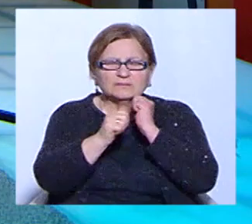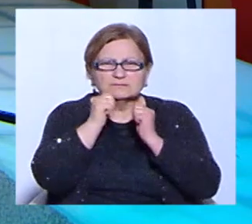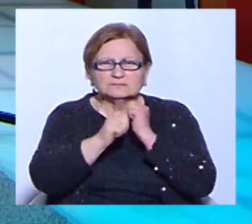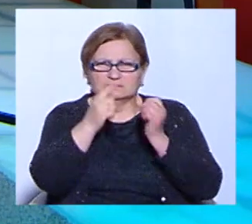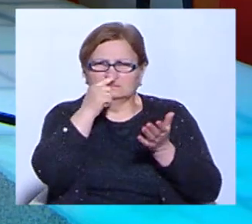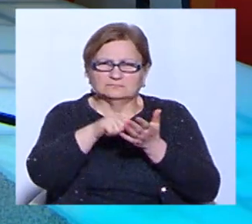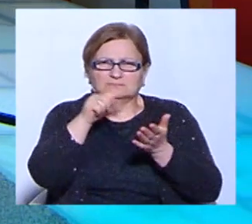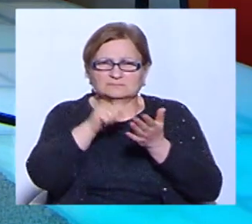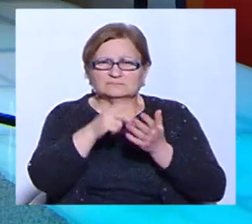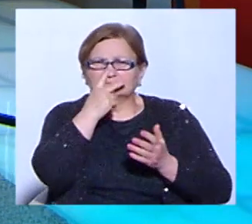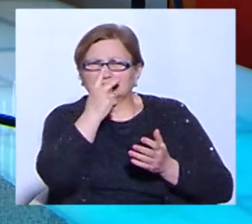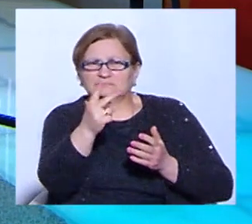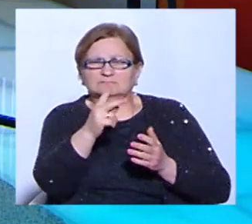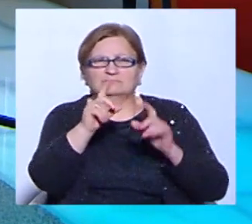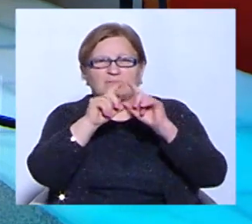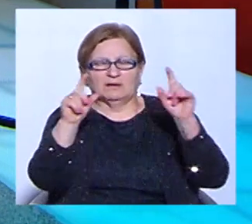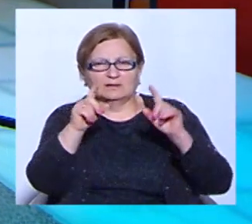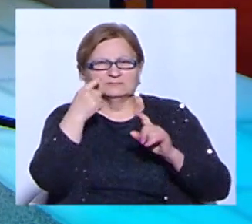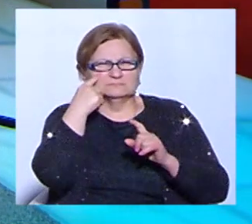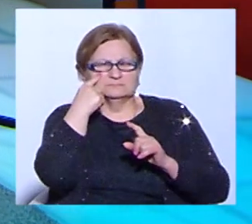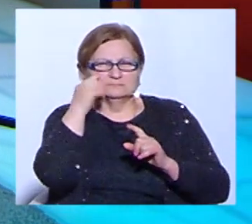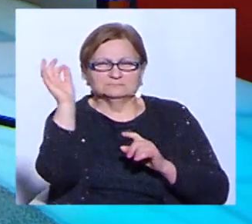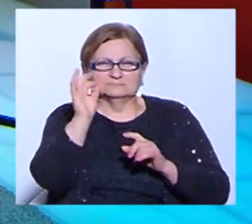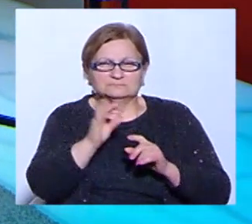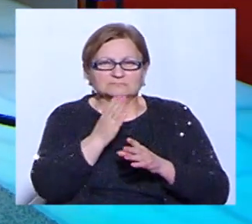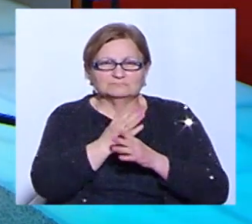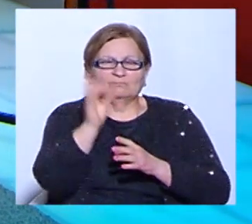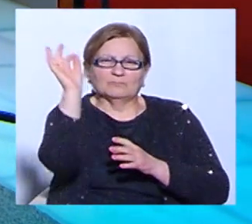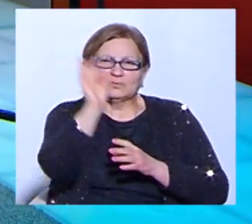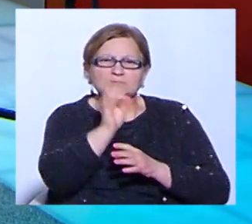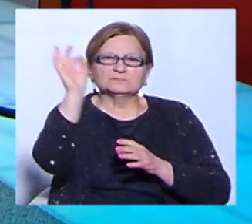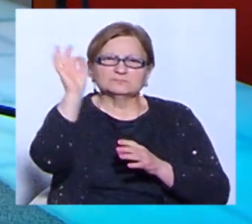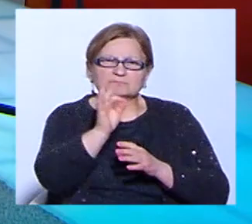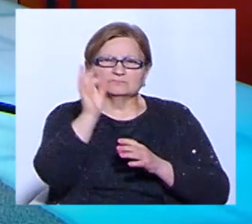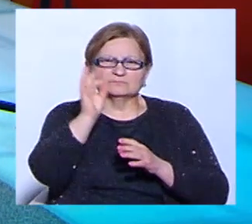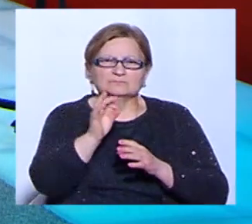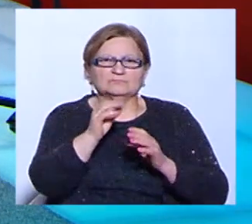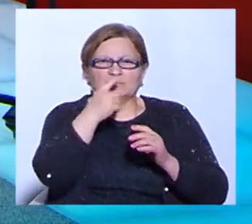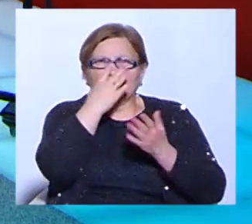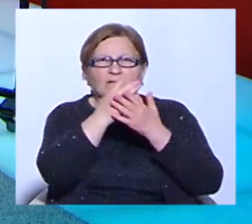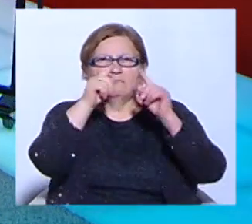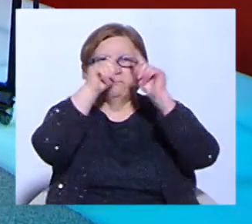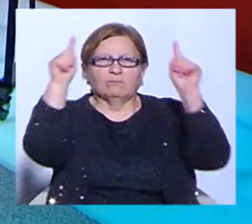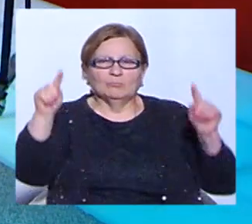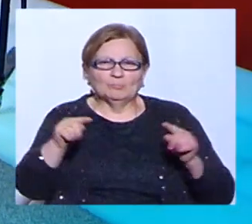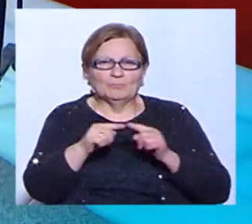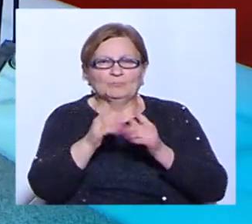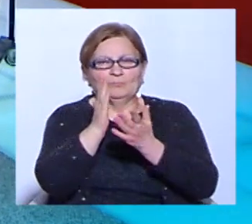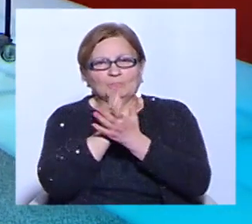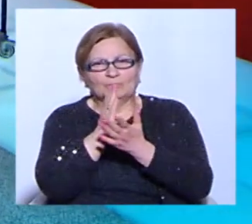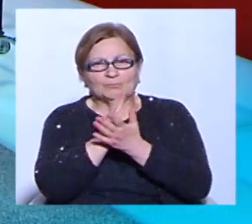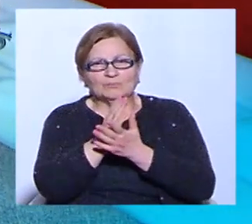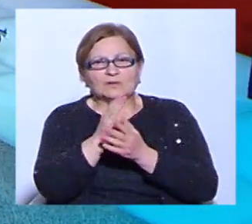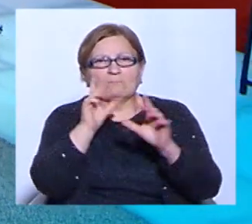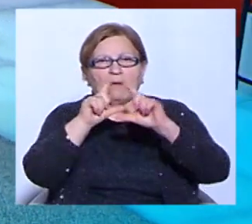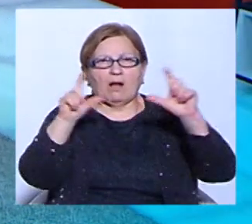ესეთი სიმბოლო. გვხვდება მაღაზიებში სახაცლო ფასდაკლებების დროს, გვხვდება გასაგარკვეულ დიაგრამებზე. კი ვარ შეჩეული ამ